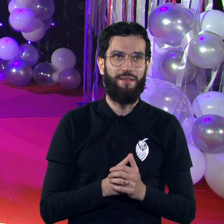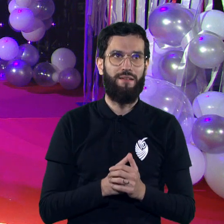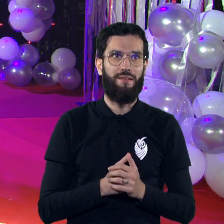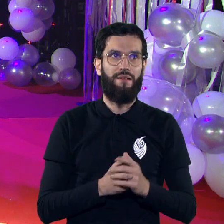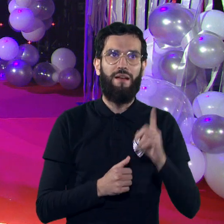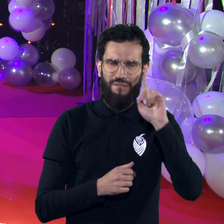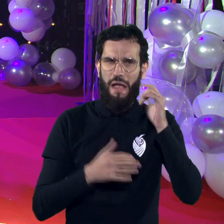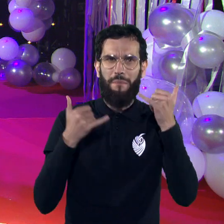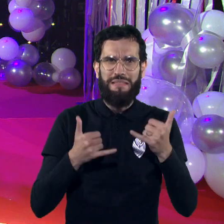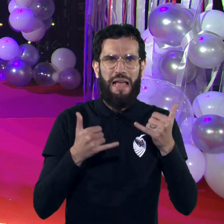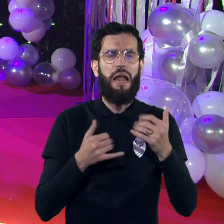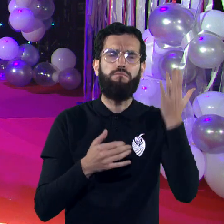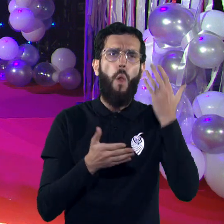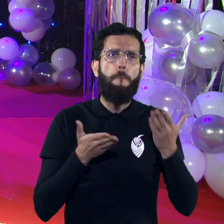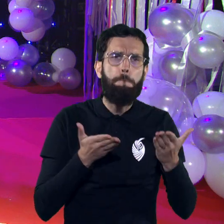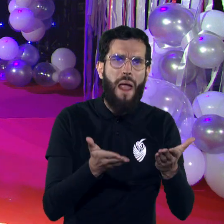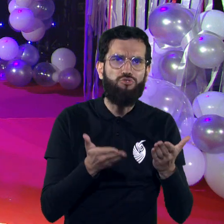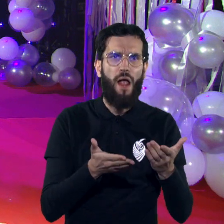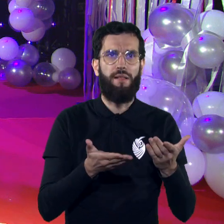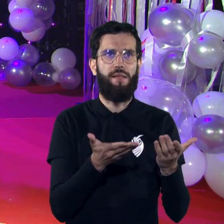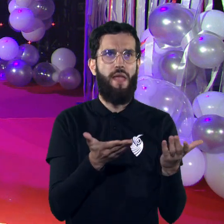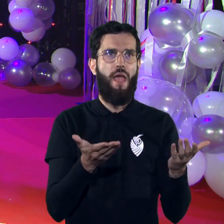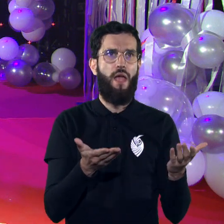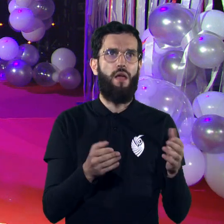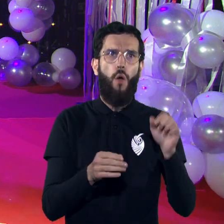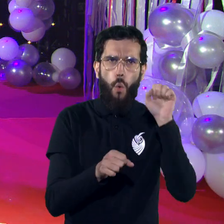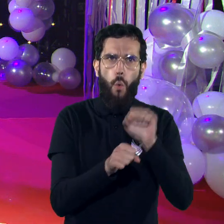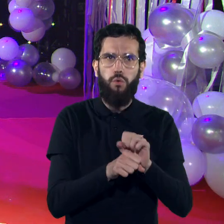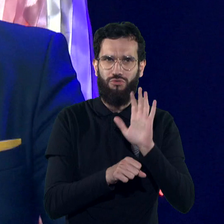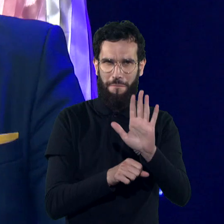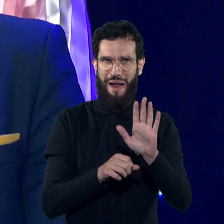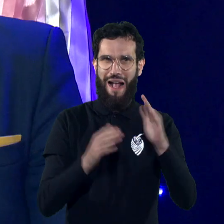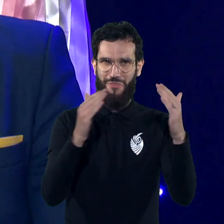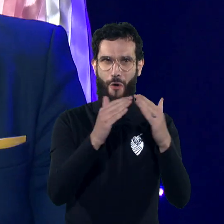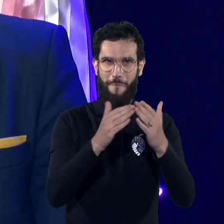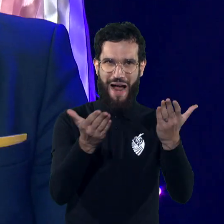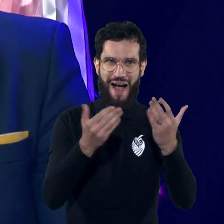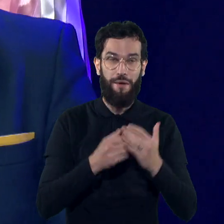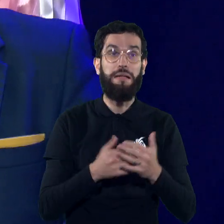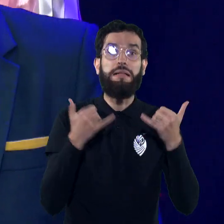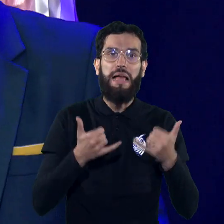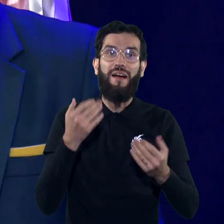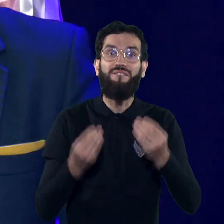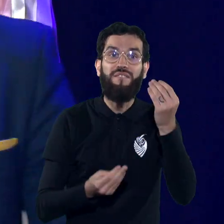keďže teraz sa všade veľa pieklo, aj vy určite máte teraz pred sebou niečo napečené, tak